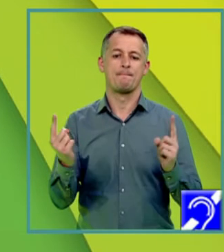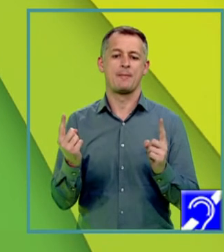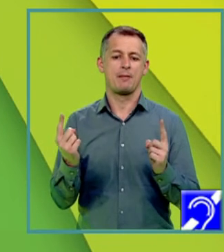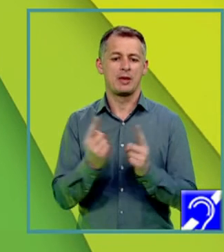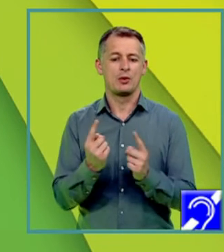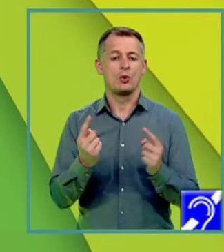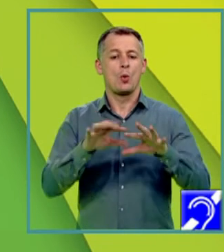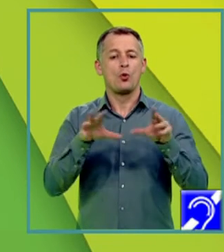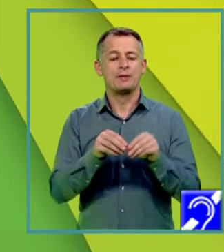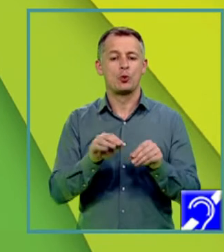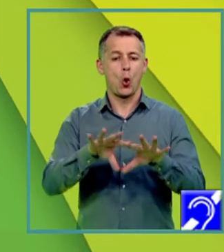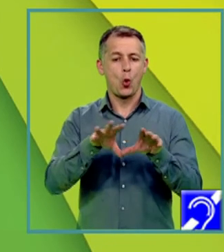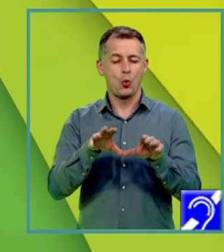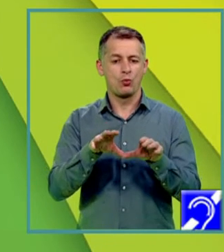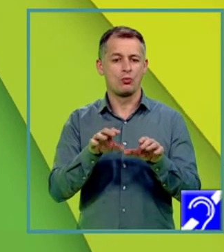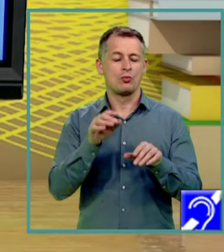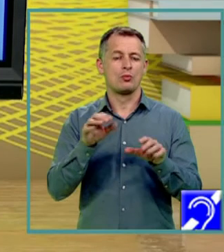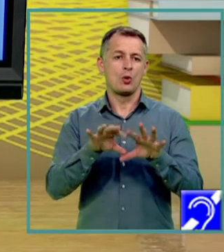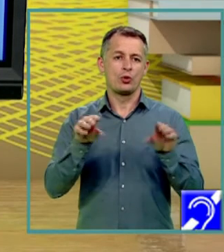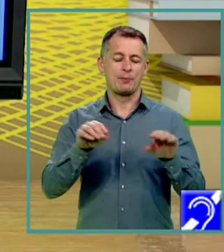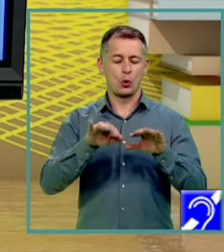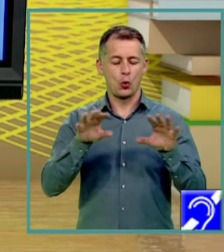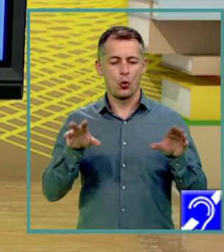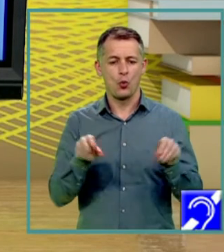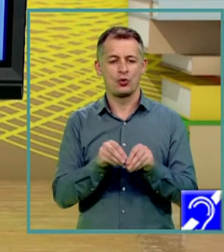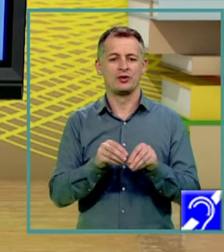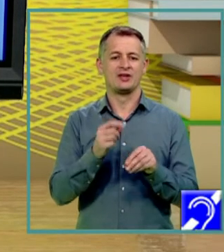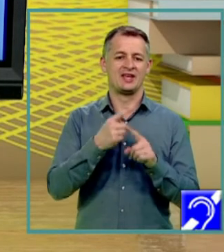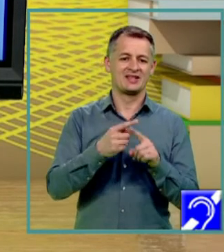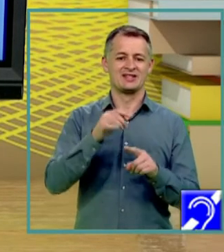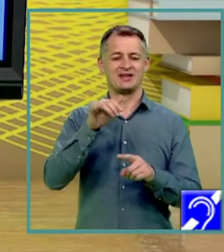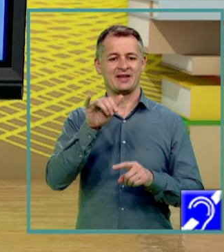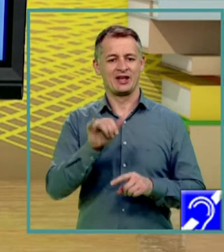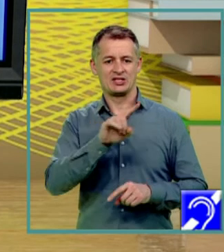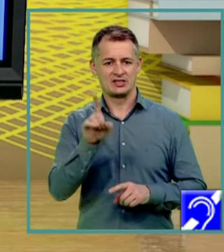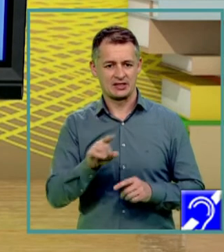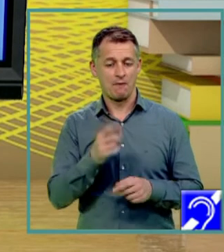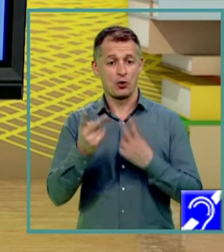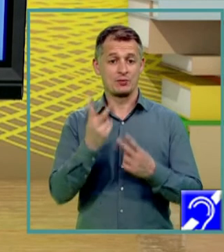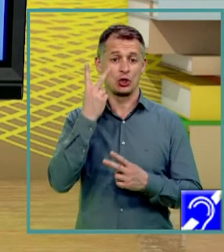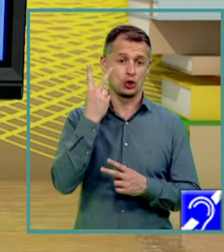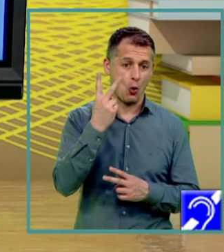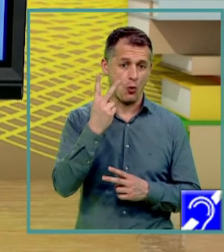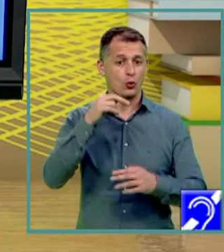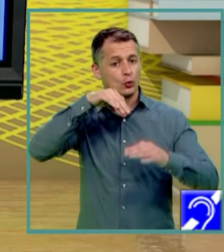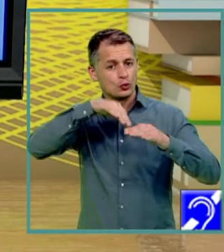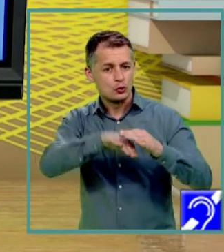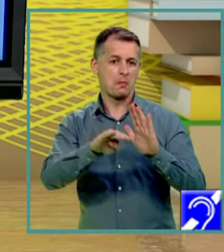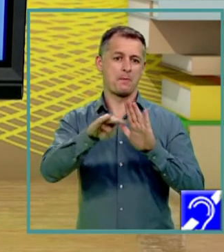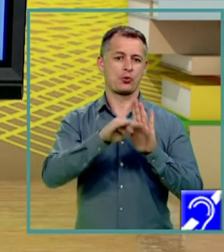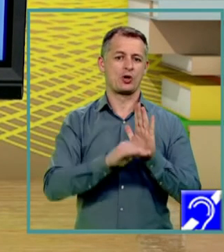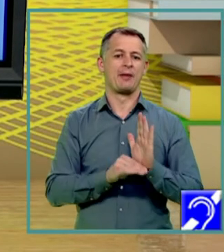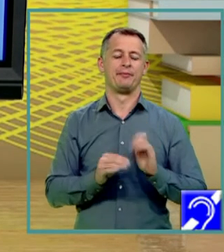multiplu comun dintre x y și z ne vom folosi de cele două supra grame un subprogram de